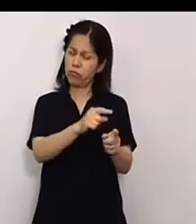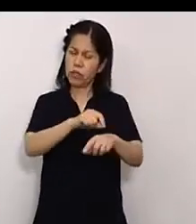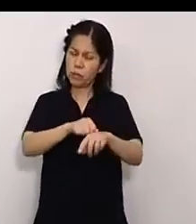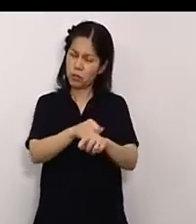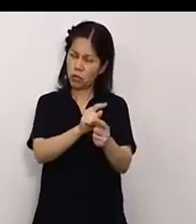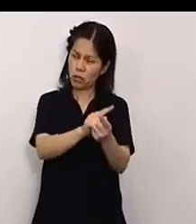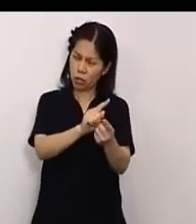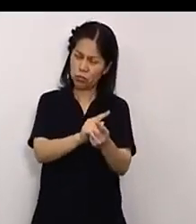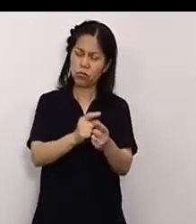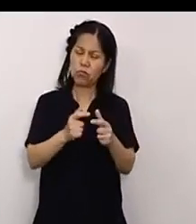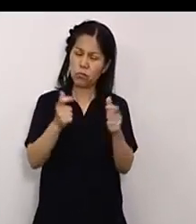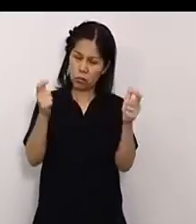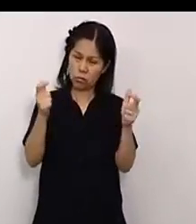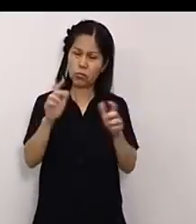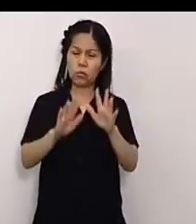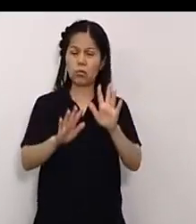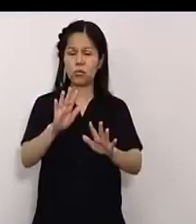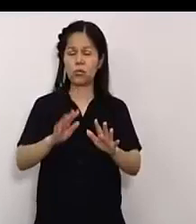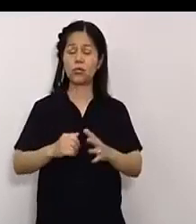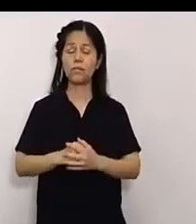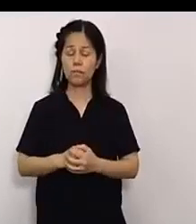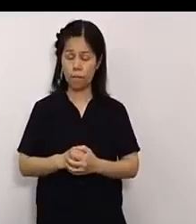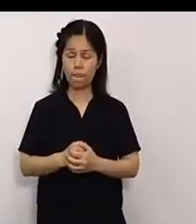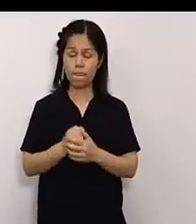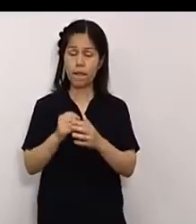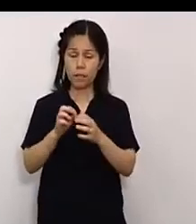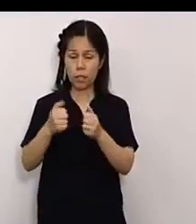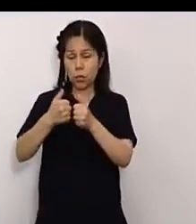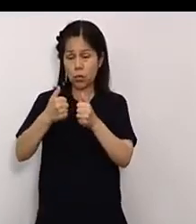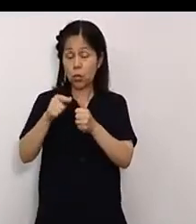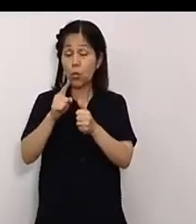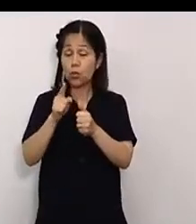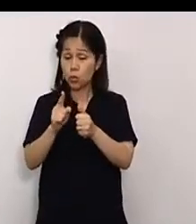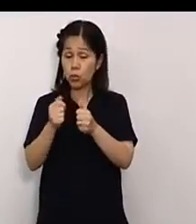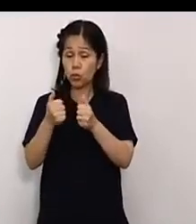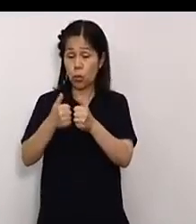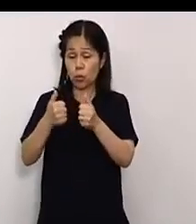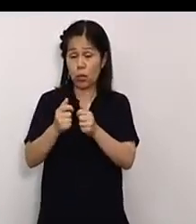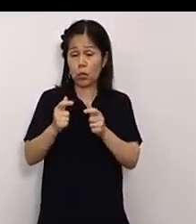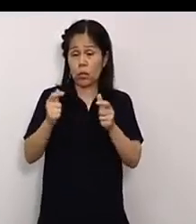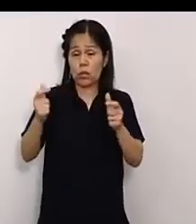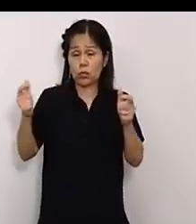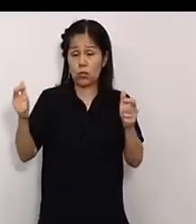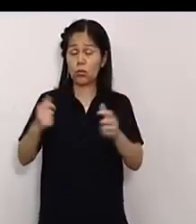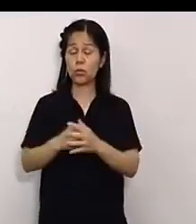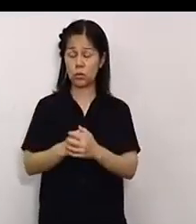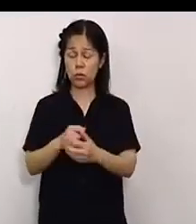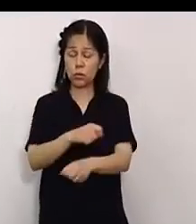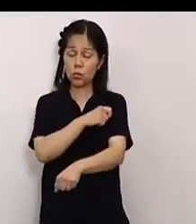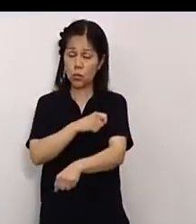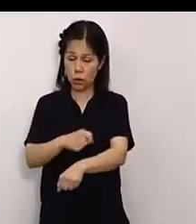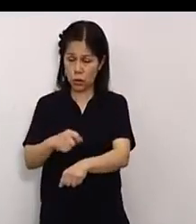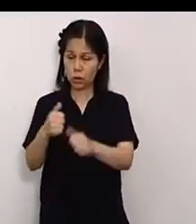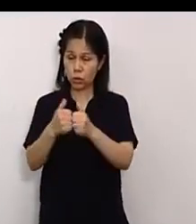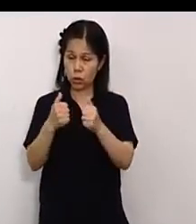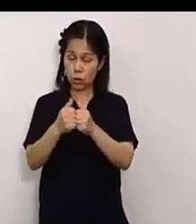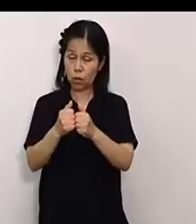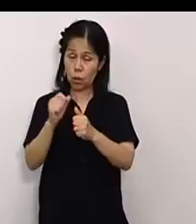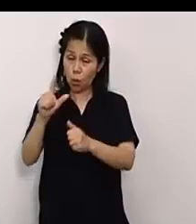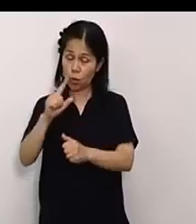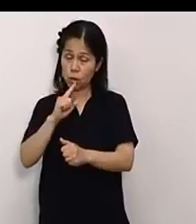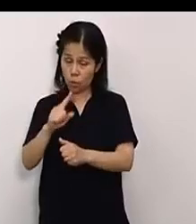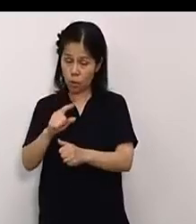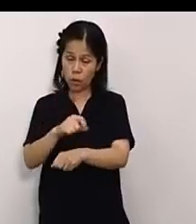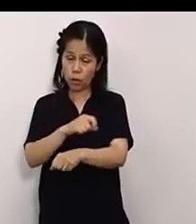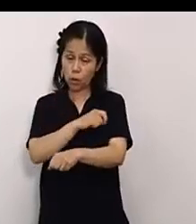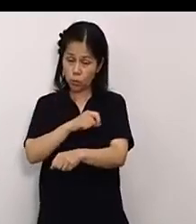ったように思います。で、当然そういう相談もすごく多かったんですけれども、特に相談が多かったのは特別定